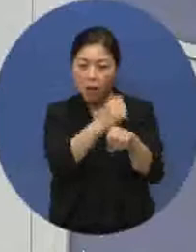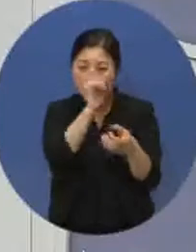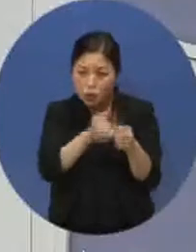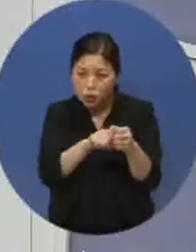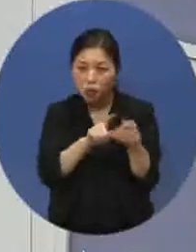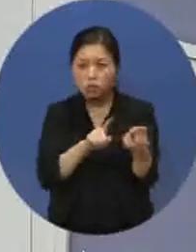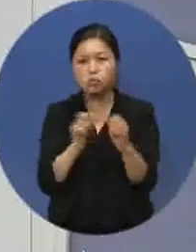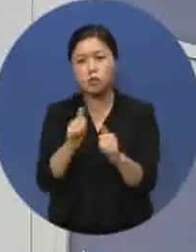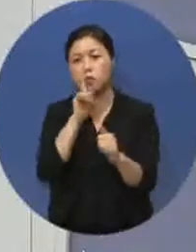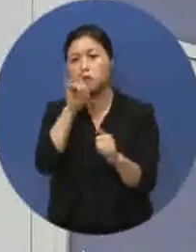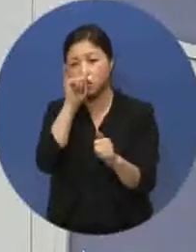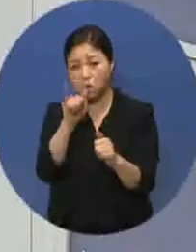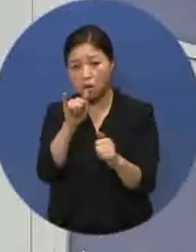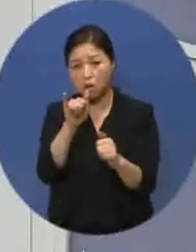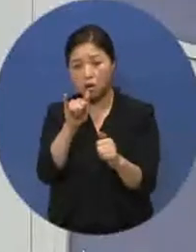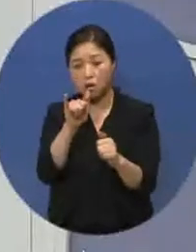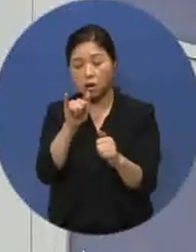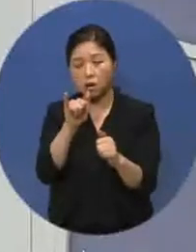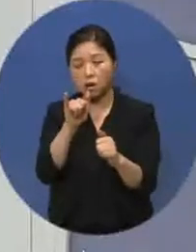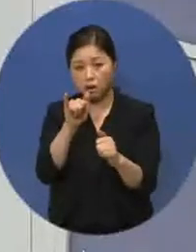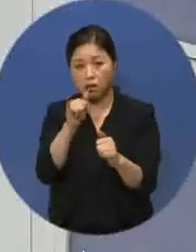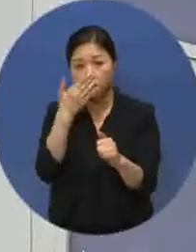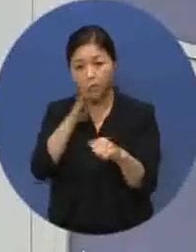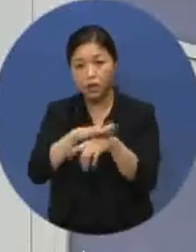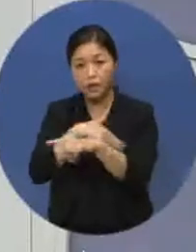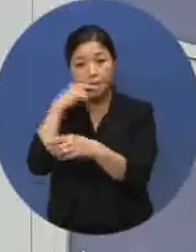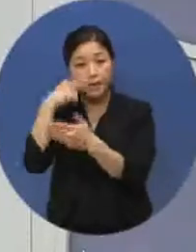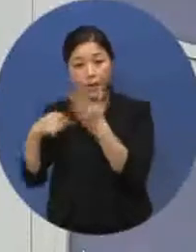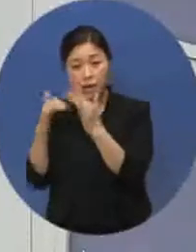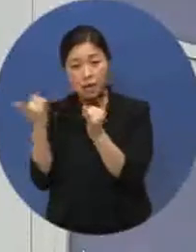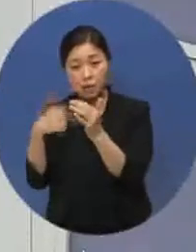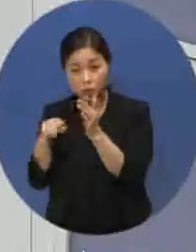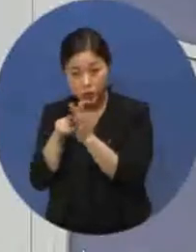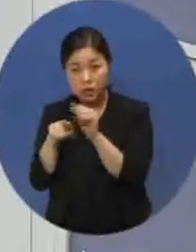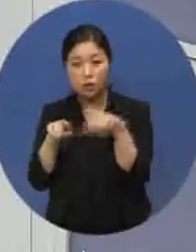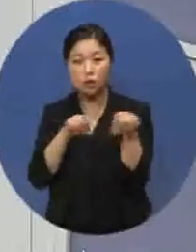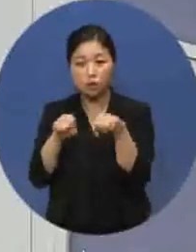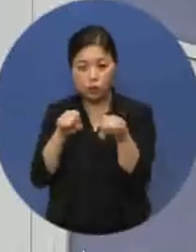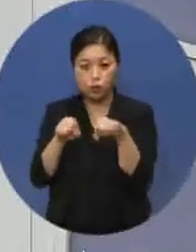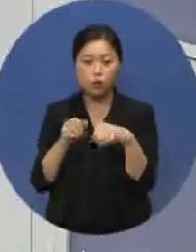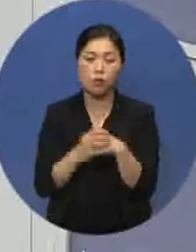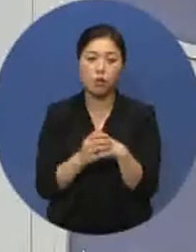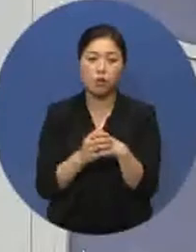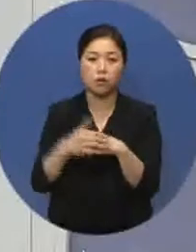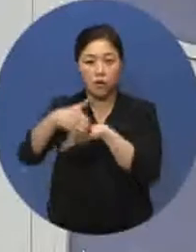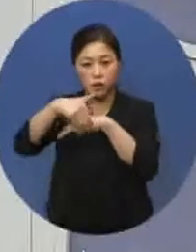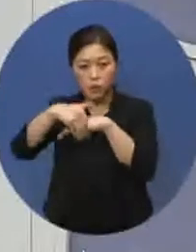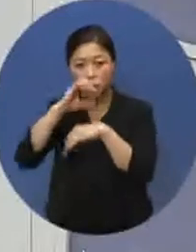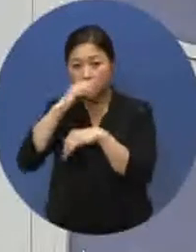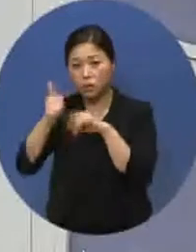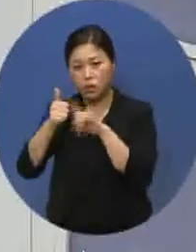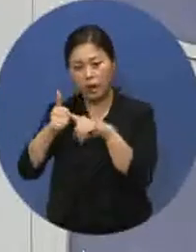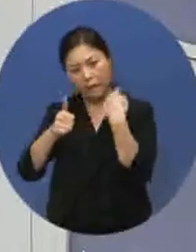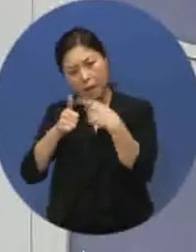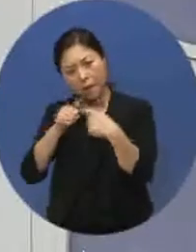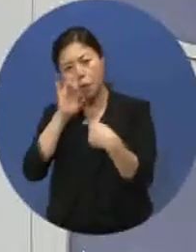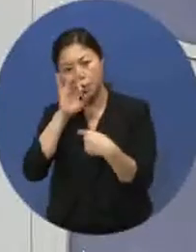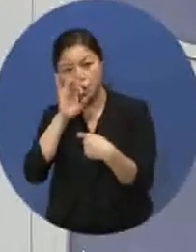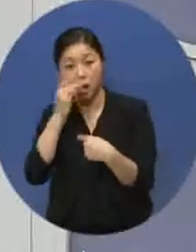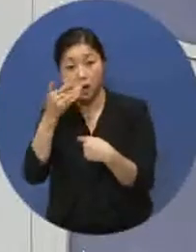어떻게 보면 피해자를 위한 그 변호사에서 활동으로서 그걸 기획한 변호사를 비난할 수는 없습니다. 단지